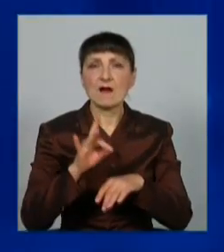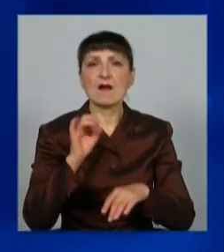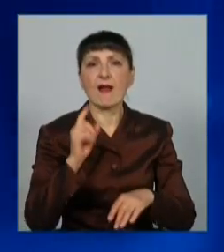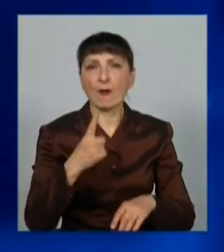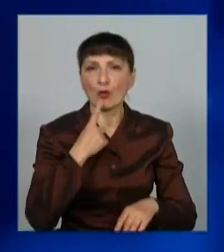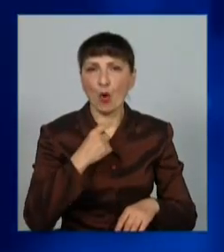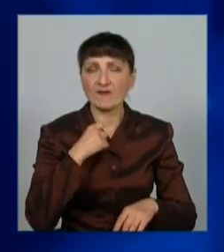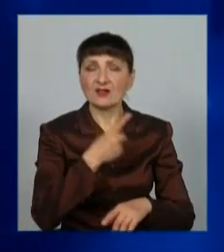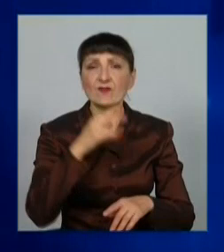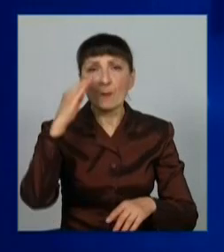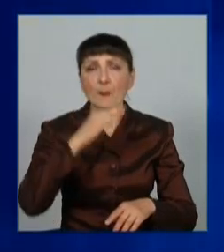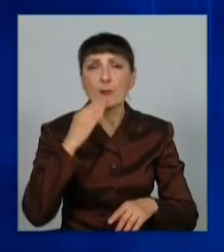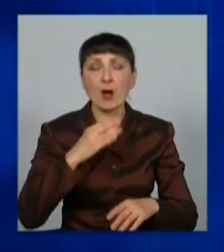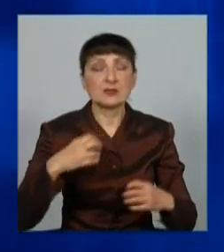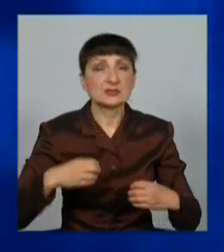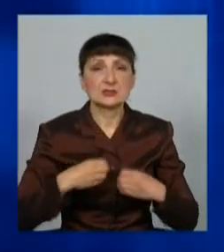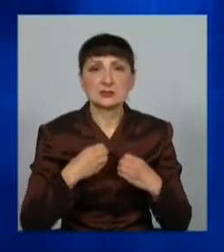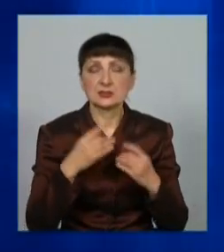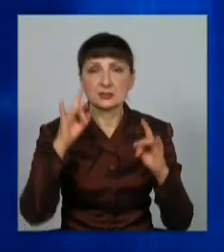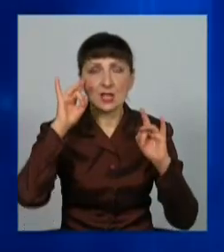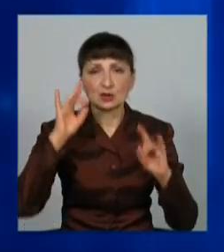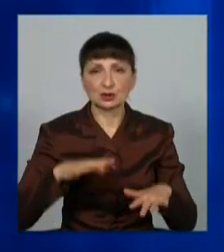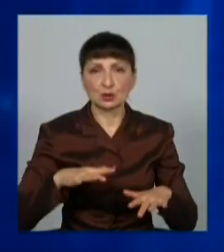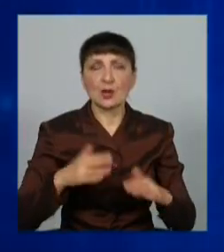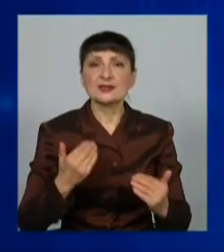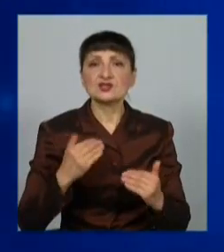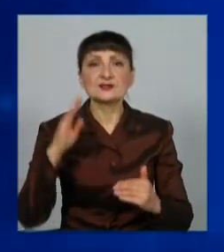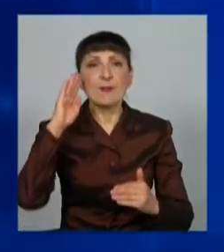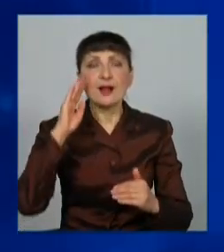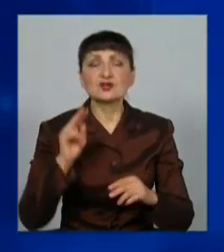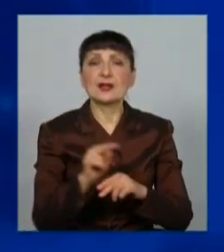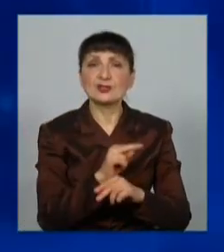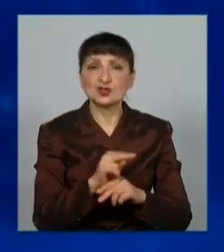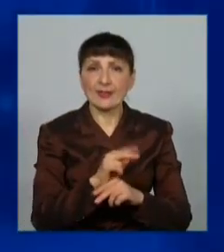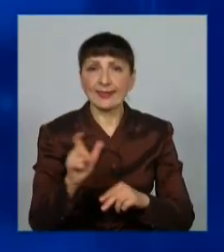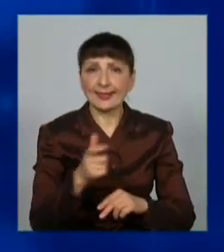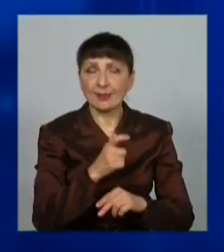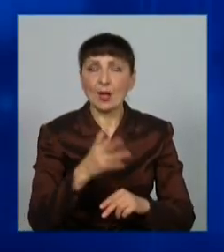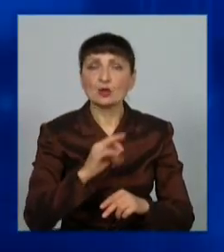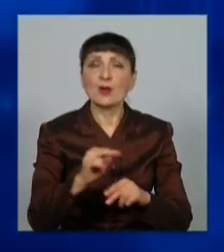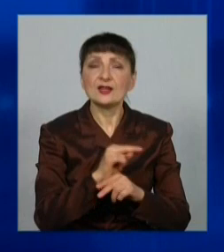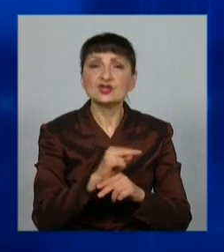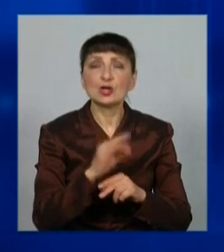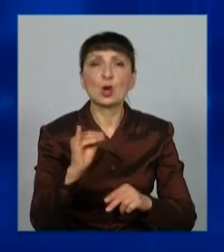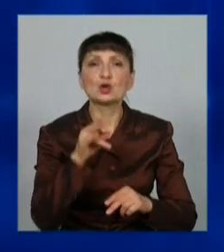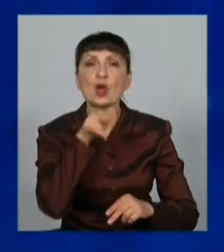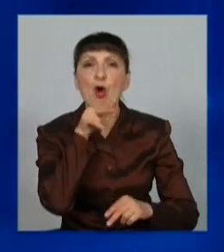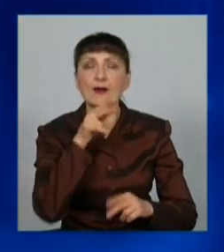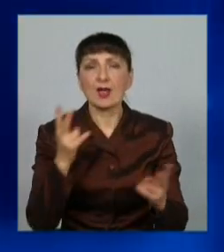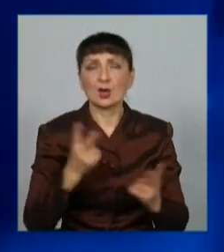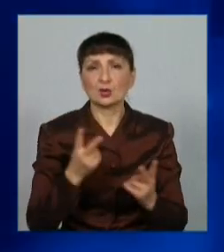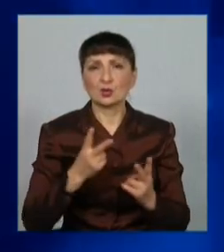лейкоз. Для его родителей это стало полной неожиданностью. Сейчас мальчик проходит химиотерапию, но для лечения в Южной Корее